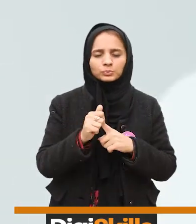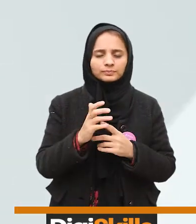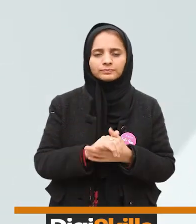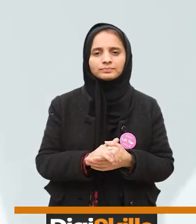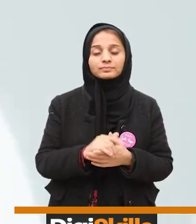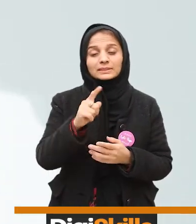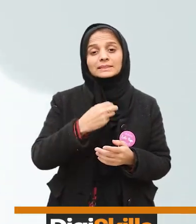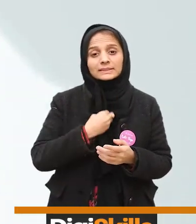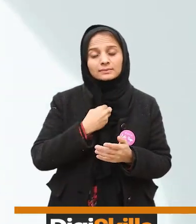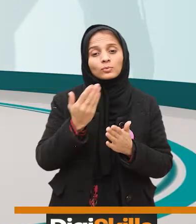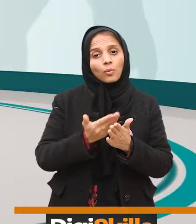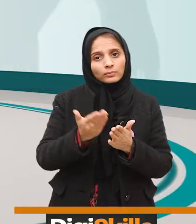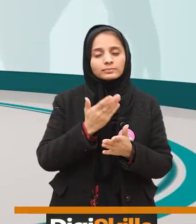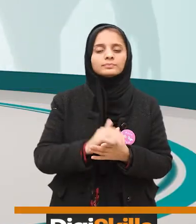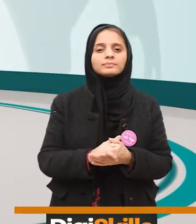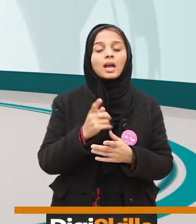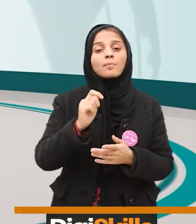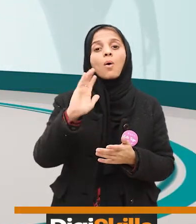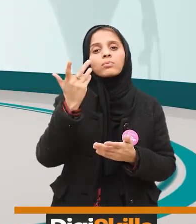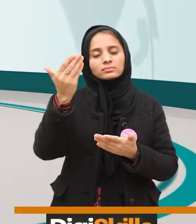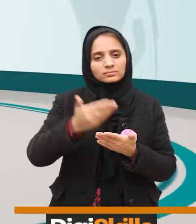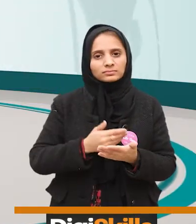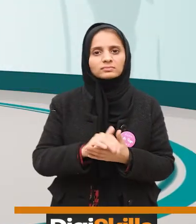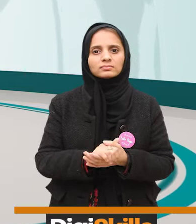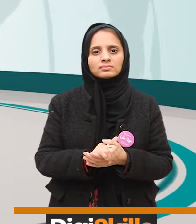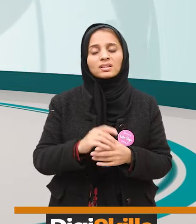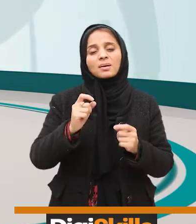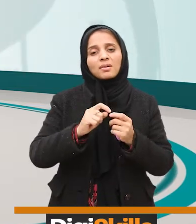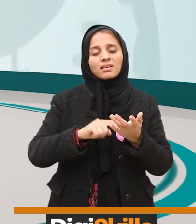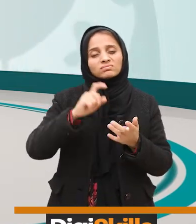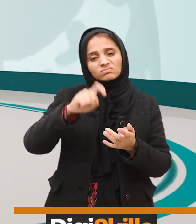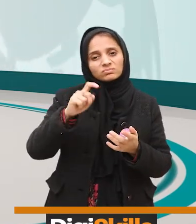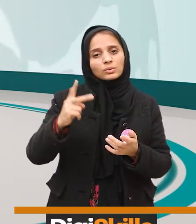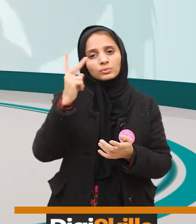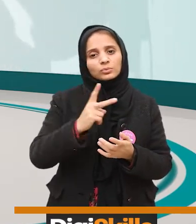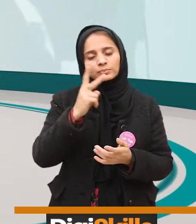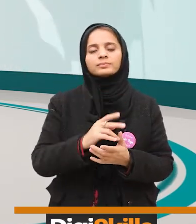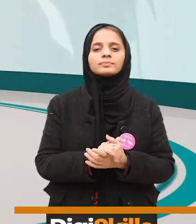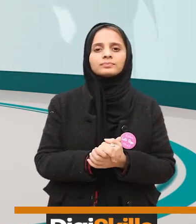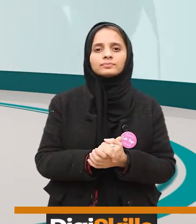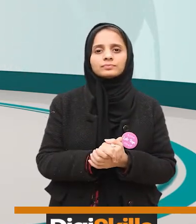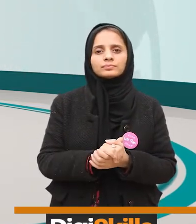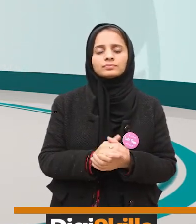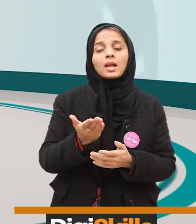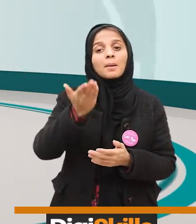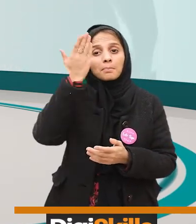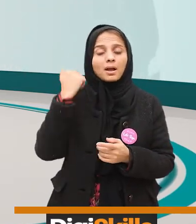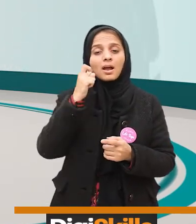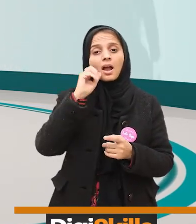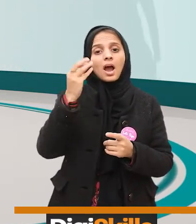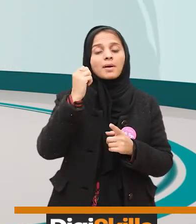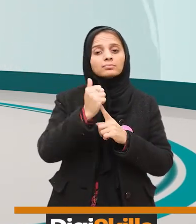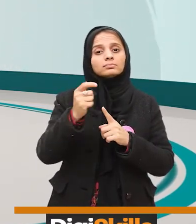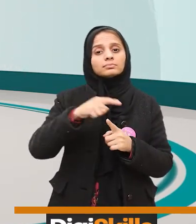یہی ہے آپ کو انکریج کرنا، پر ہر نئے کلائنٹ کے لیے آپ کو بڈنگ کرنے پڑتی ہے۔ ویئر ایز ان دا کیس آف